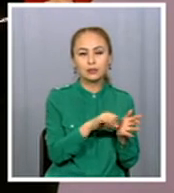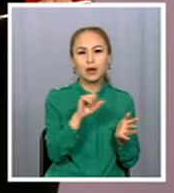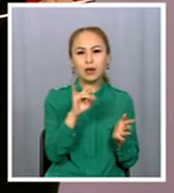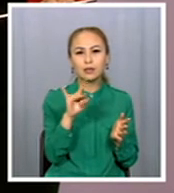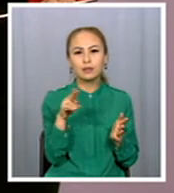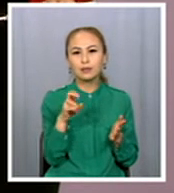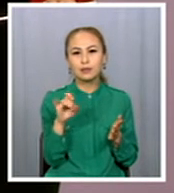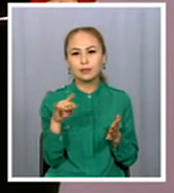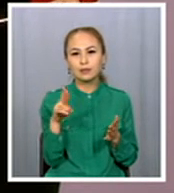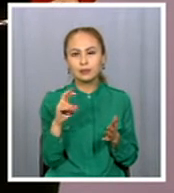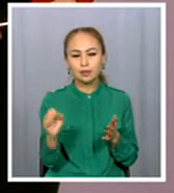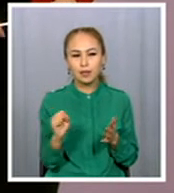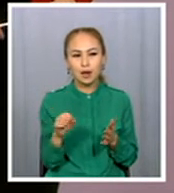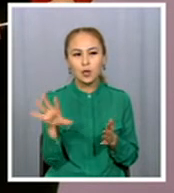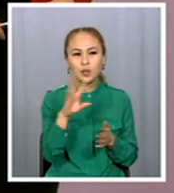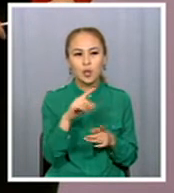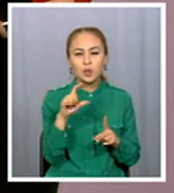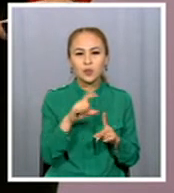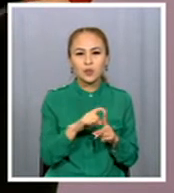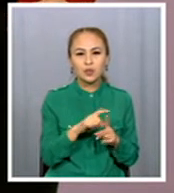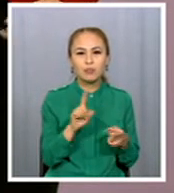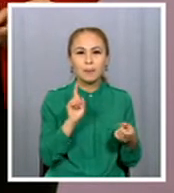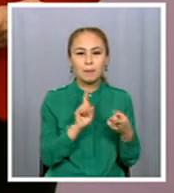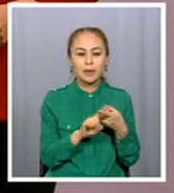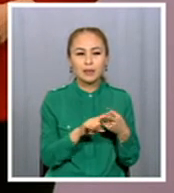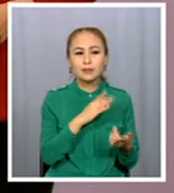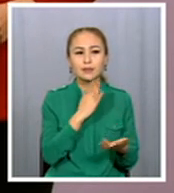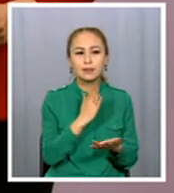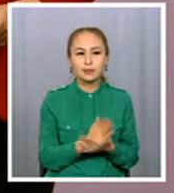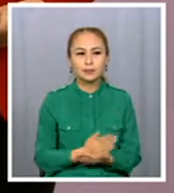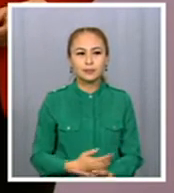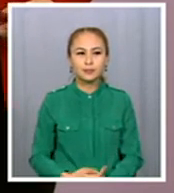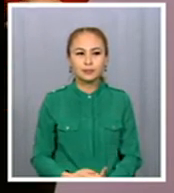арқарда сөздермен байланысқан.